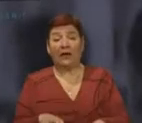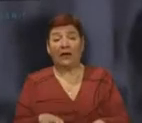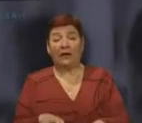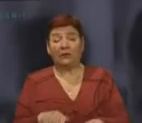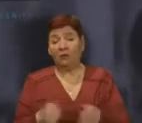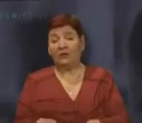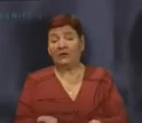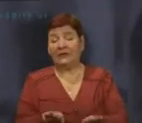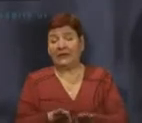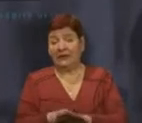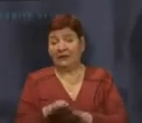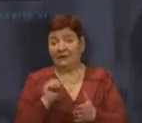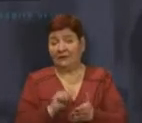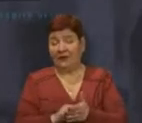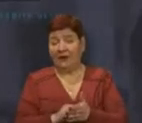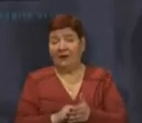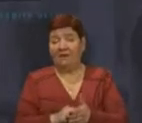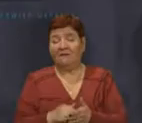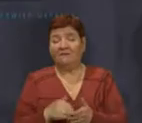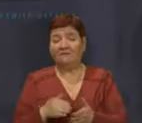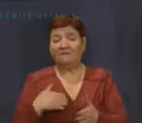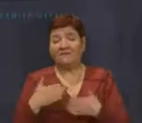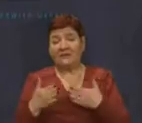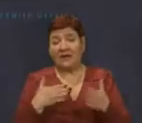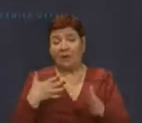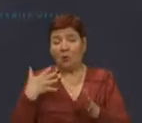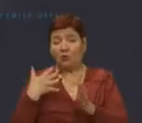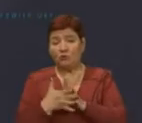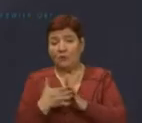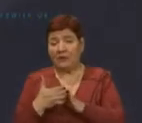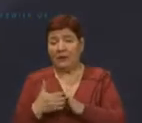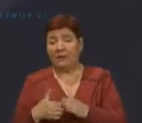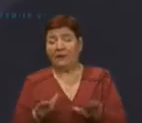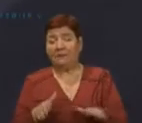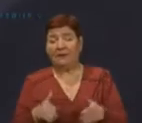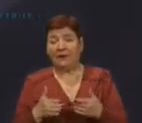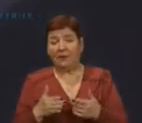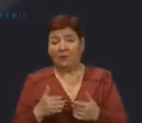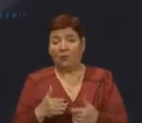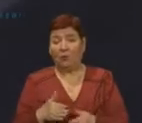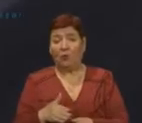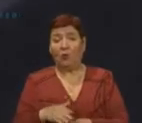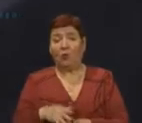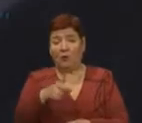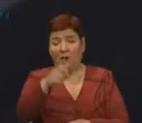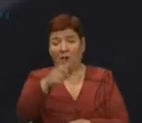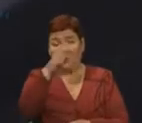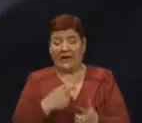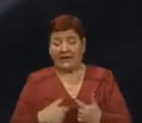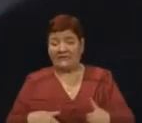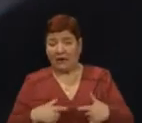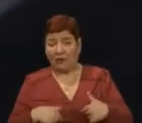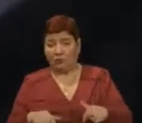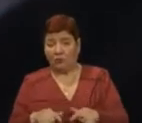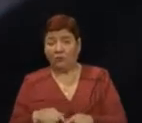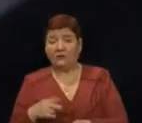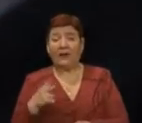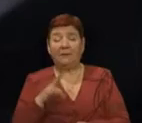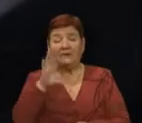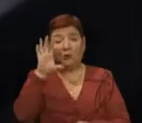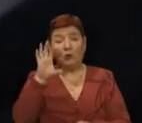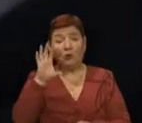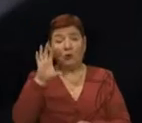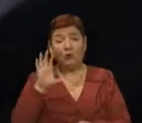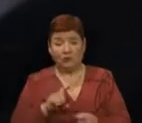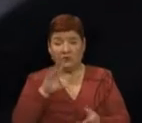виходили через такі меморандуми взаємопорозуміння для підтримки комунального сектору. Тут трошки буде ширше, тому що треба буде